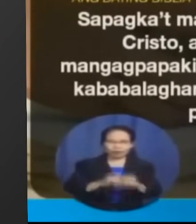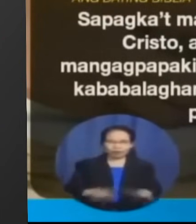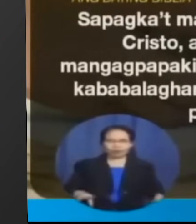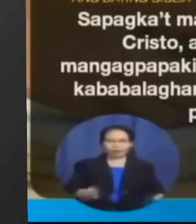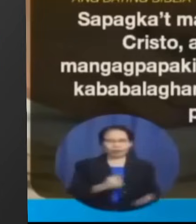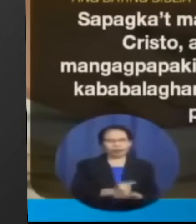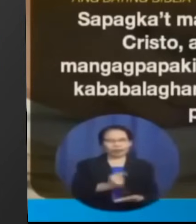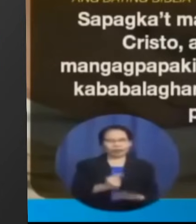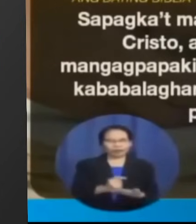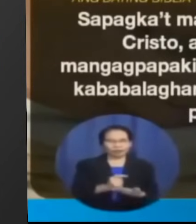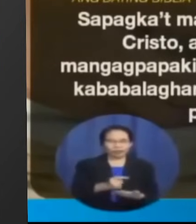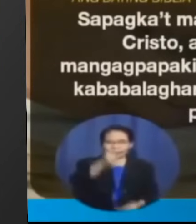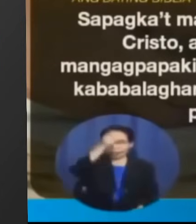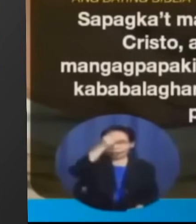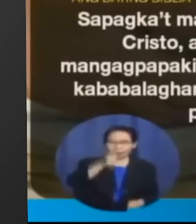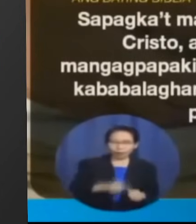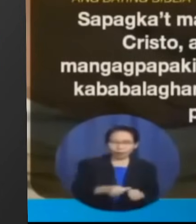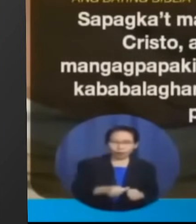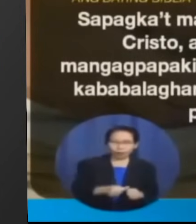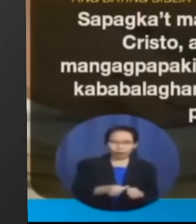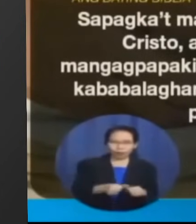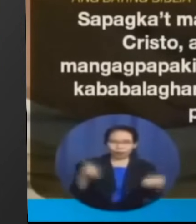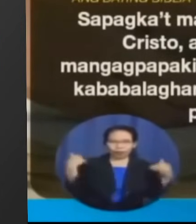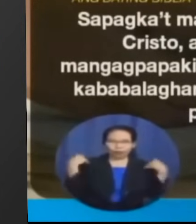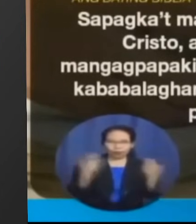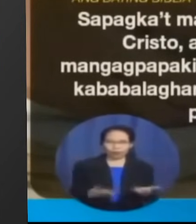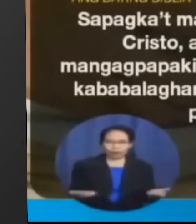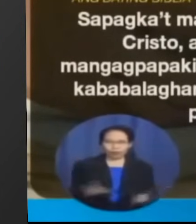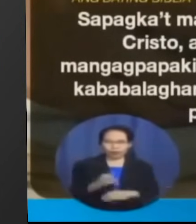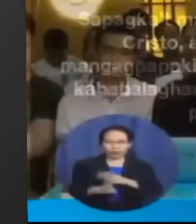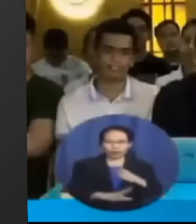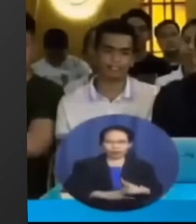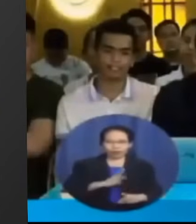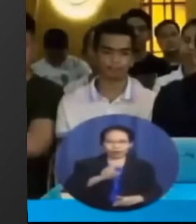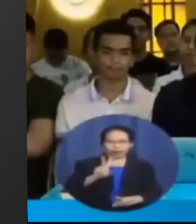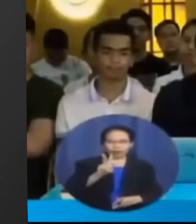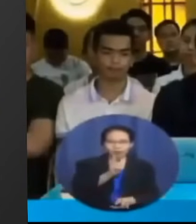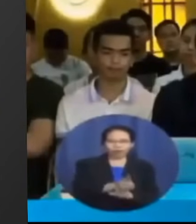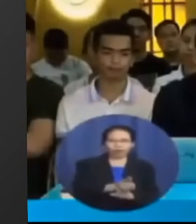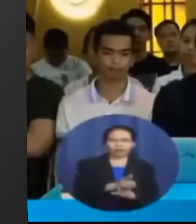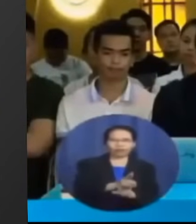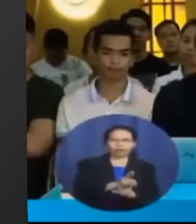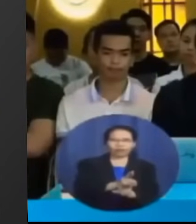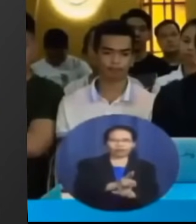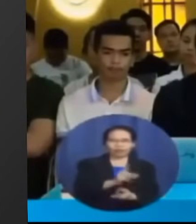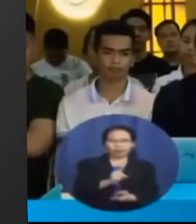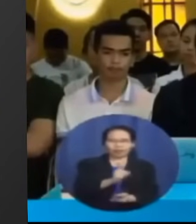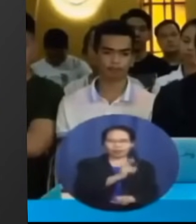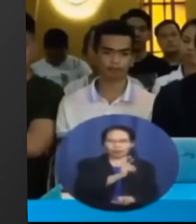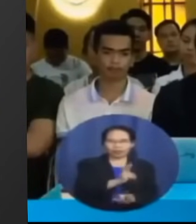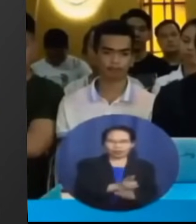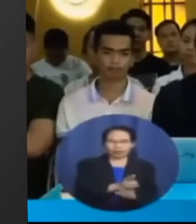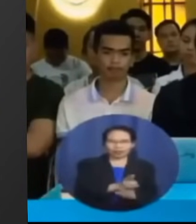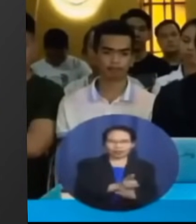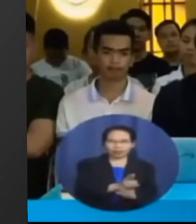maligaw sa katotohanan. Tandaan mo kasi, meron dito sa mundo dalawang reality. Ang isang